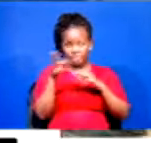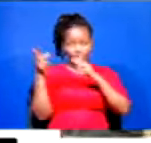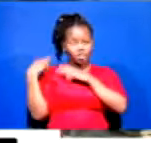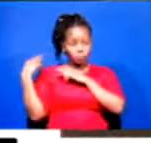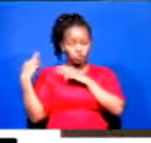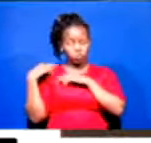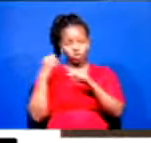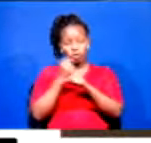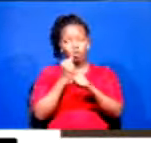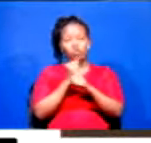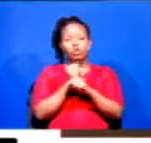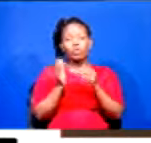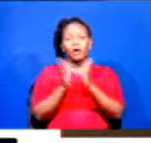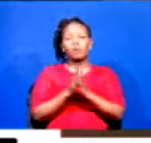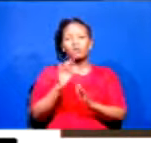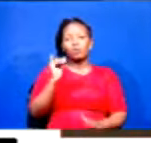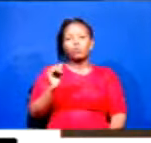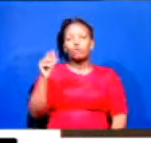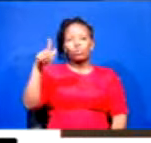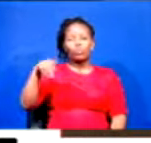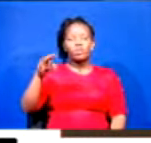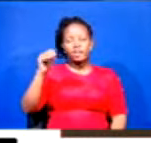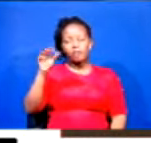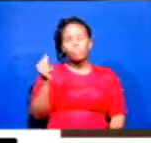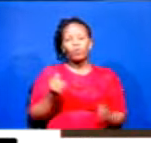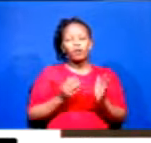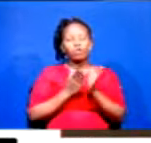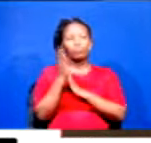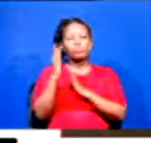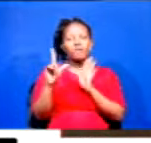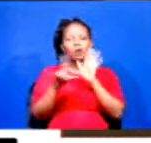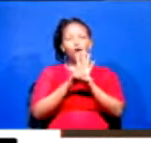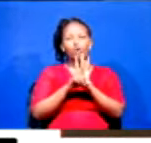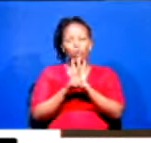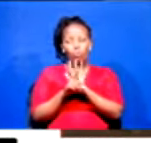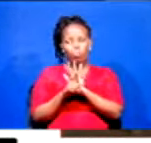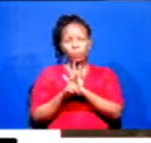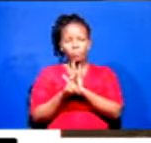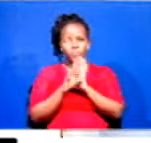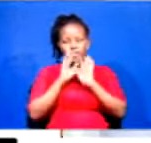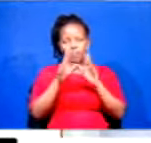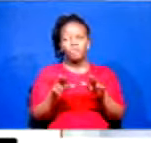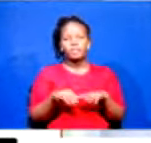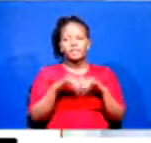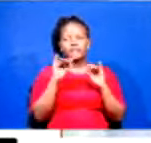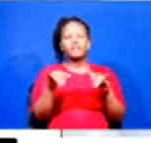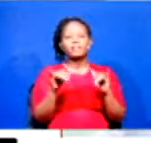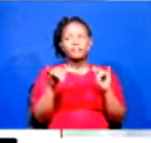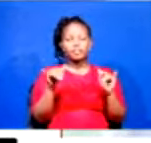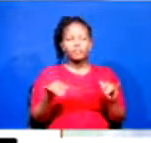IPOA kwenye shughuli zake kwa mujibu wa sheria. Nikiripotia Darubini Wikendi, naitwa Gladys Mungu.